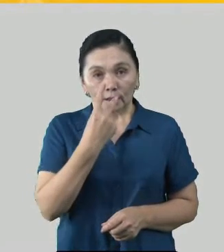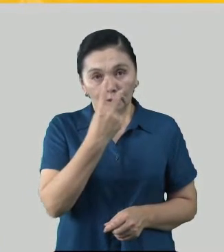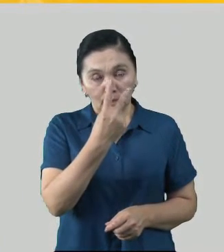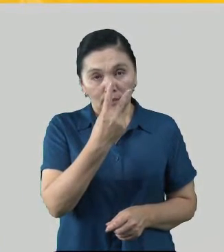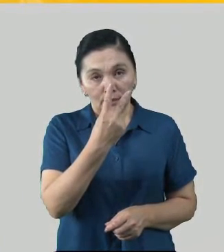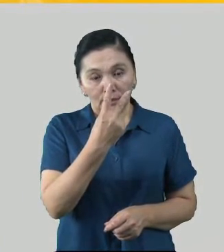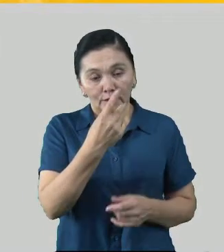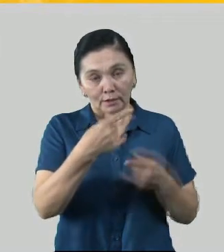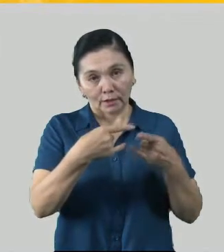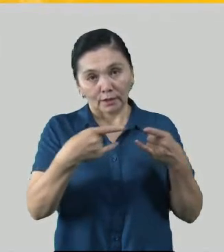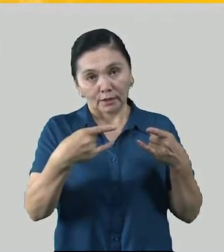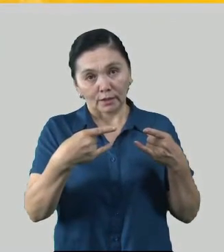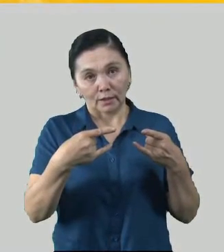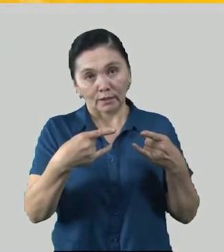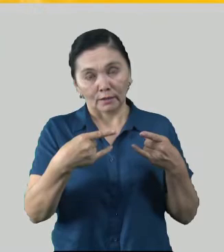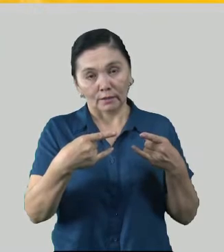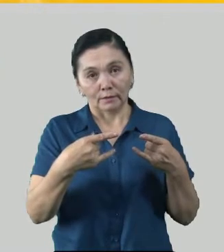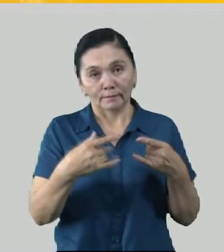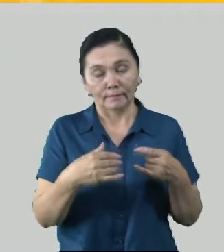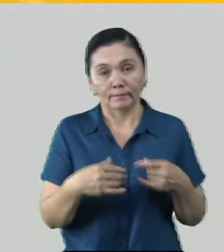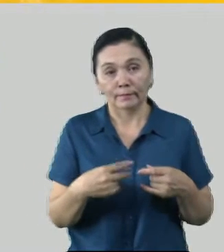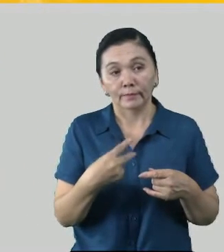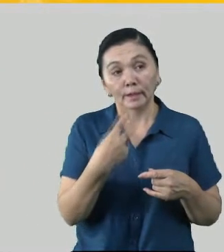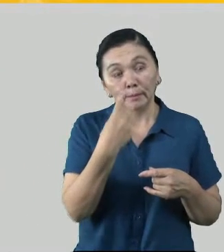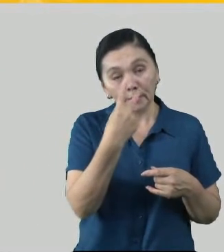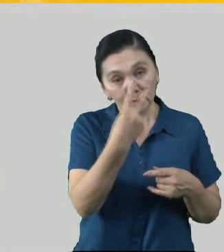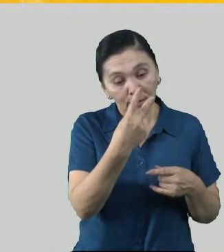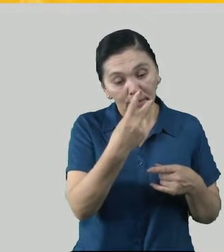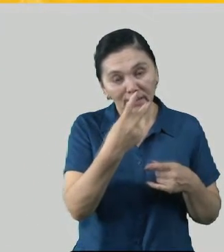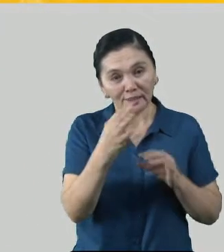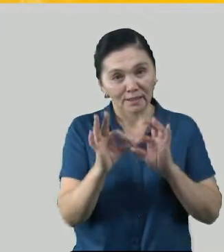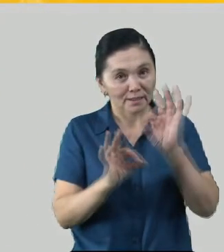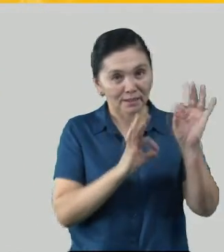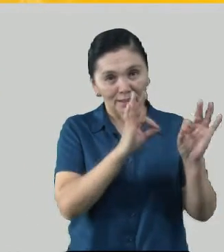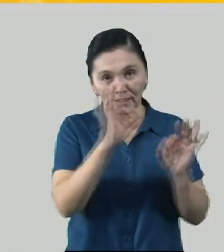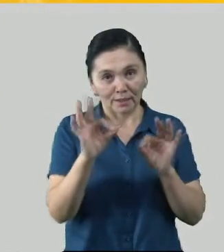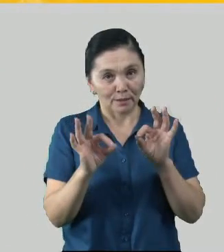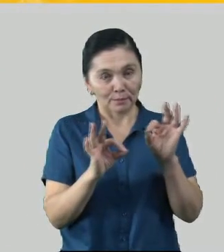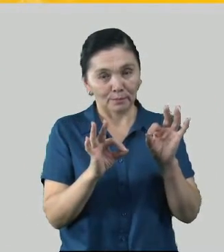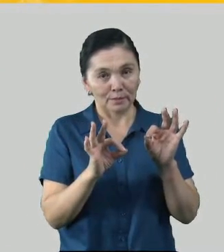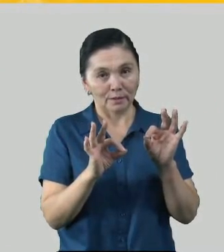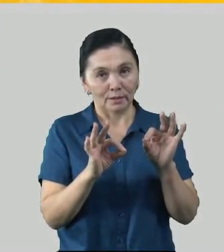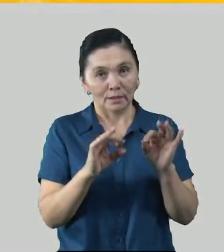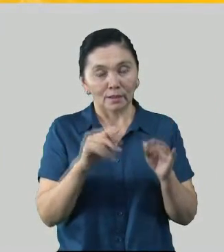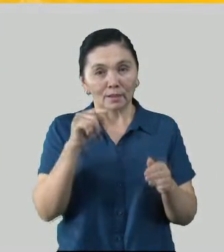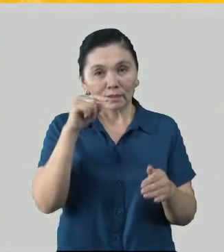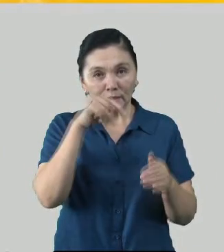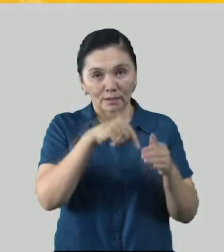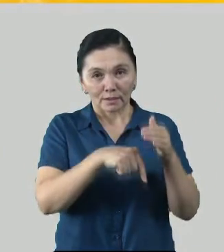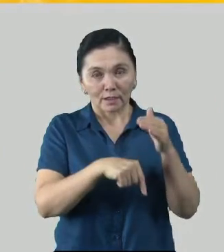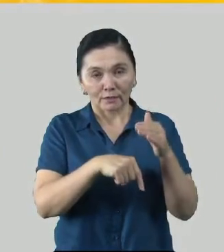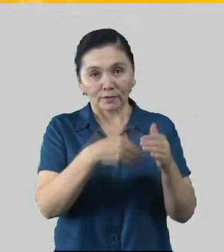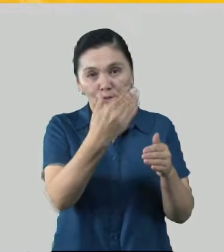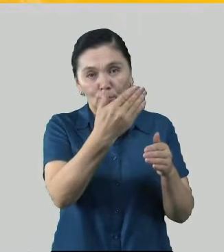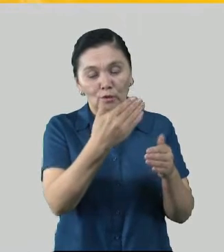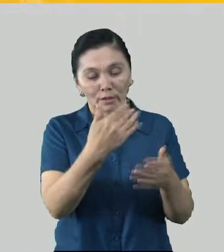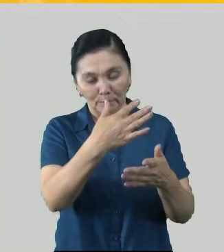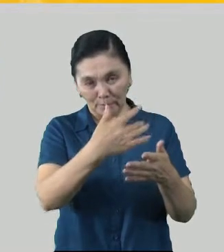Посмотрите на экран, рассмотрите схемы, составьте по ним примеры